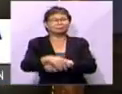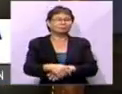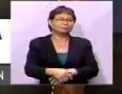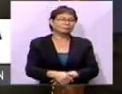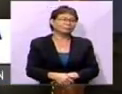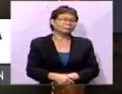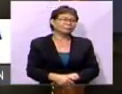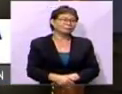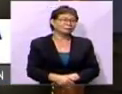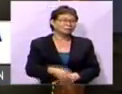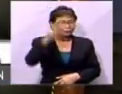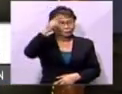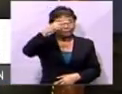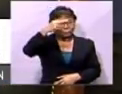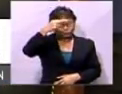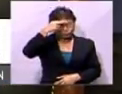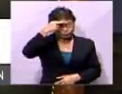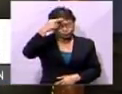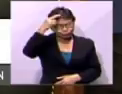Faktor